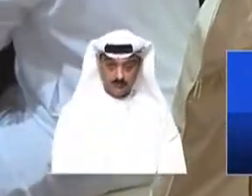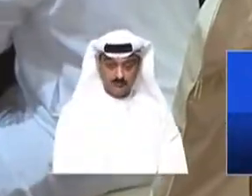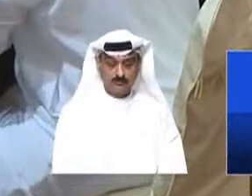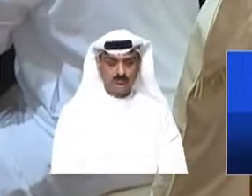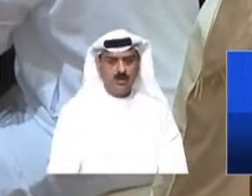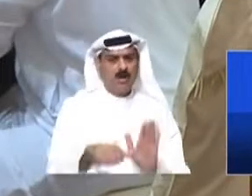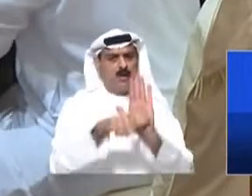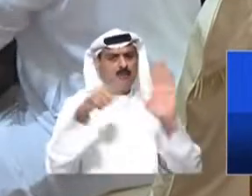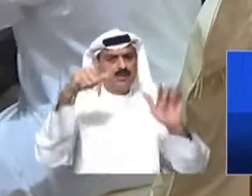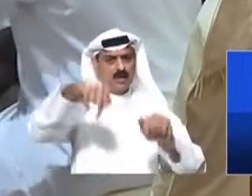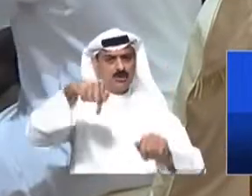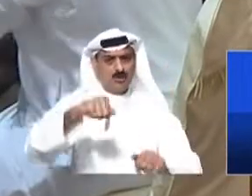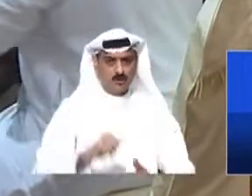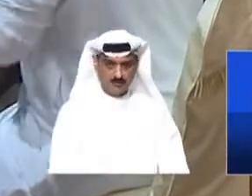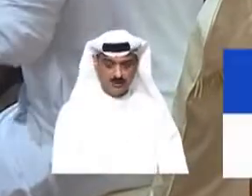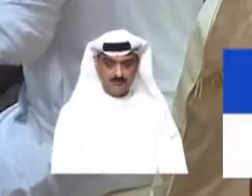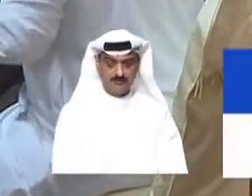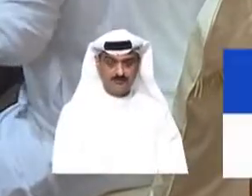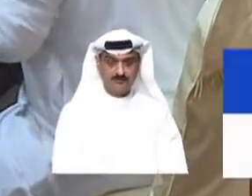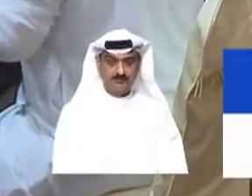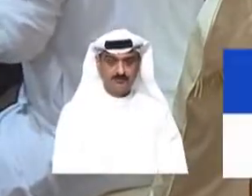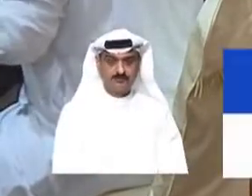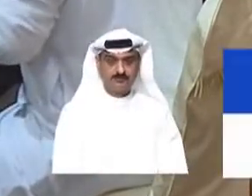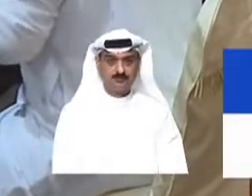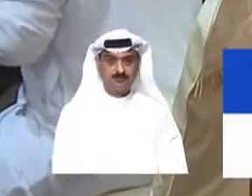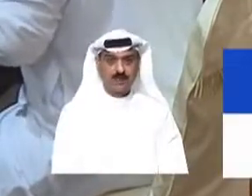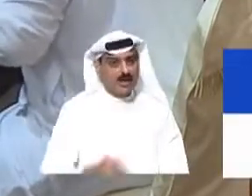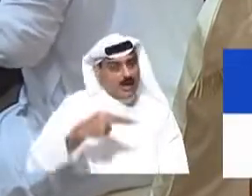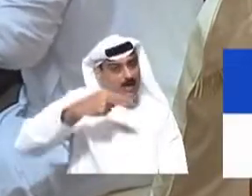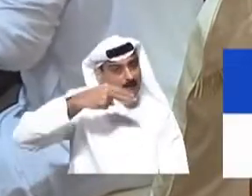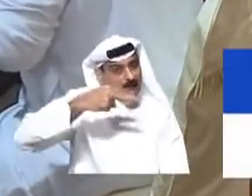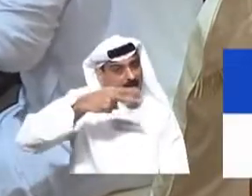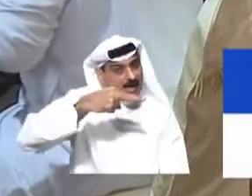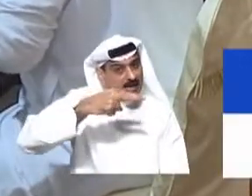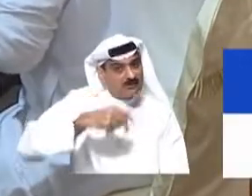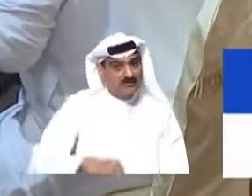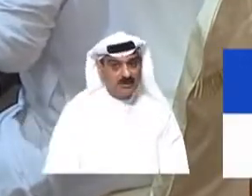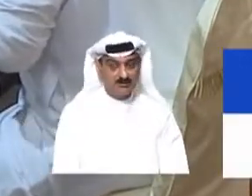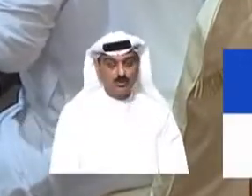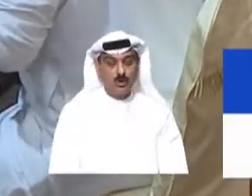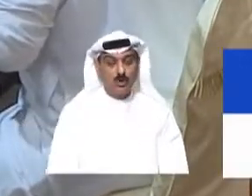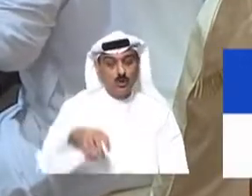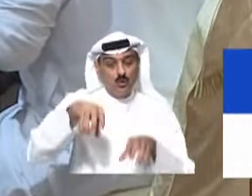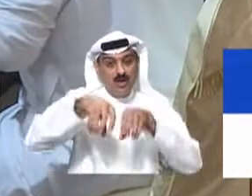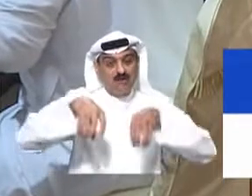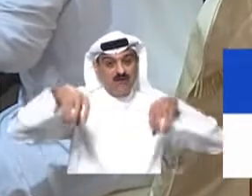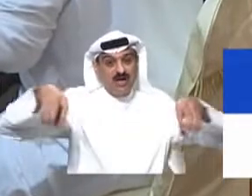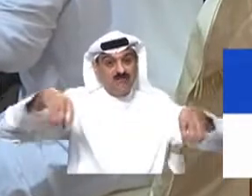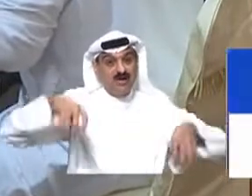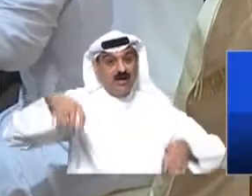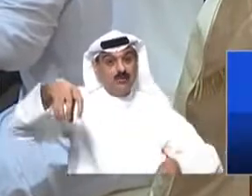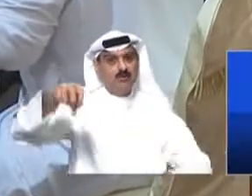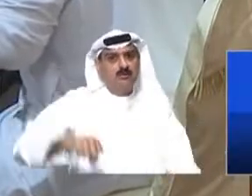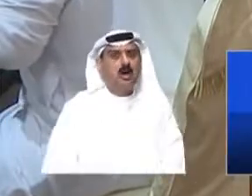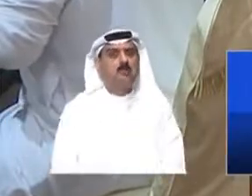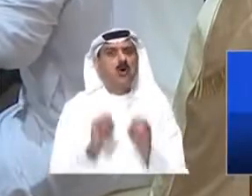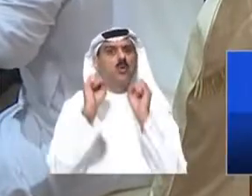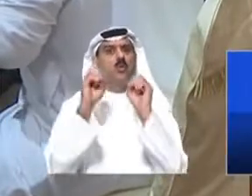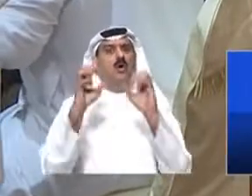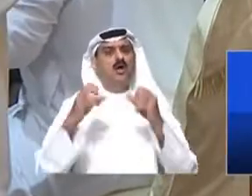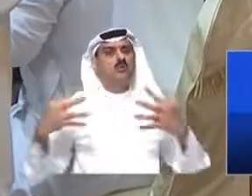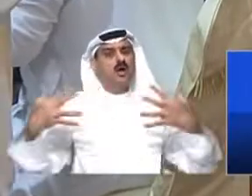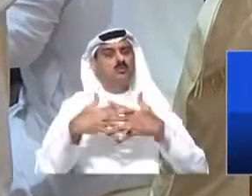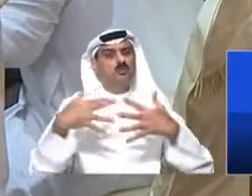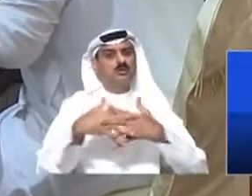اليوم، هي دورة من الشعبة، دورتي عندنا البليارد وعندنا الدامة. ما شاء الله مثل ما تشايف أن الإقبال شديد عليهم